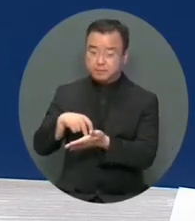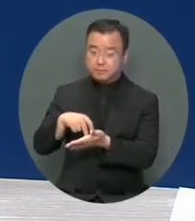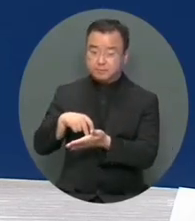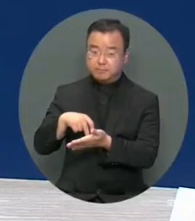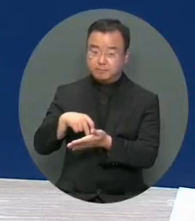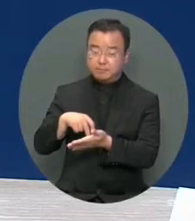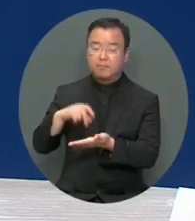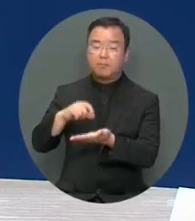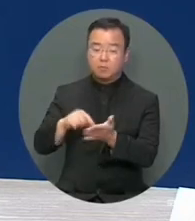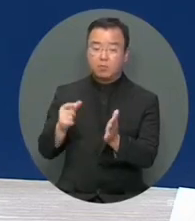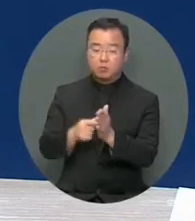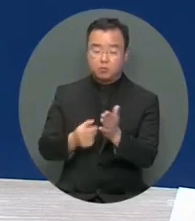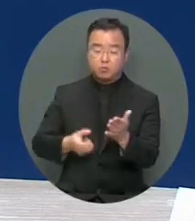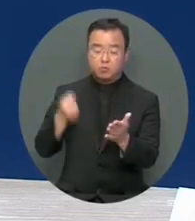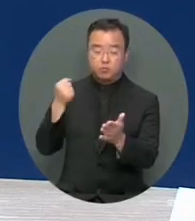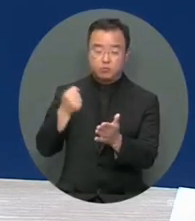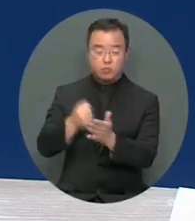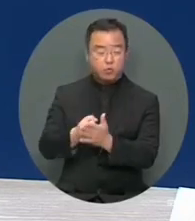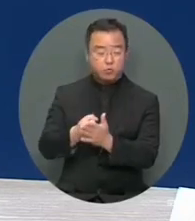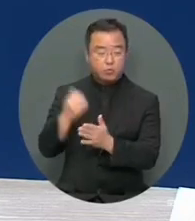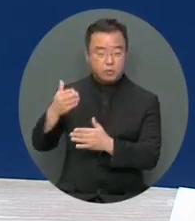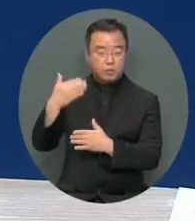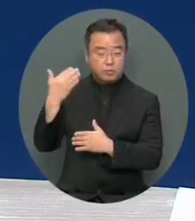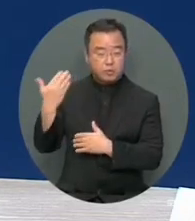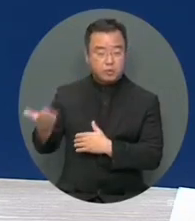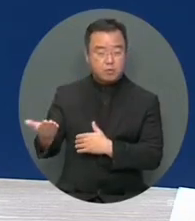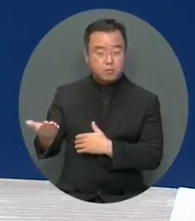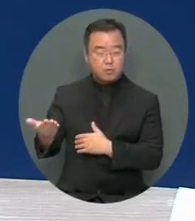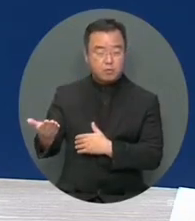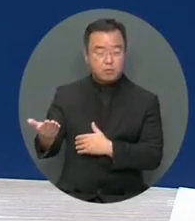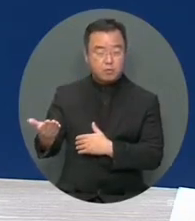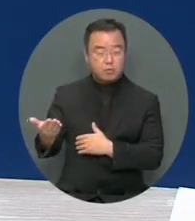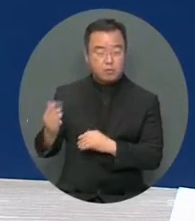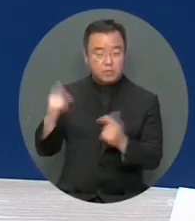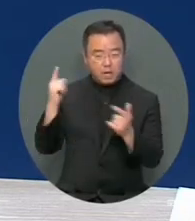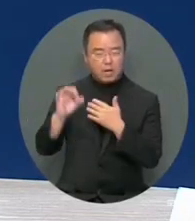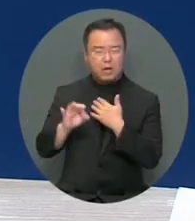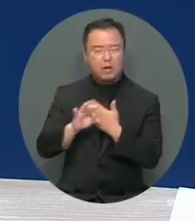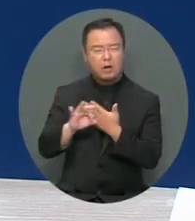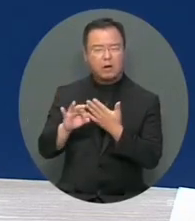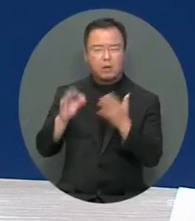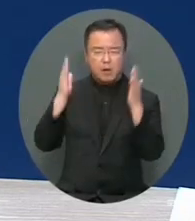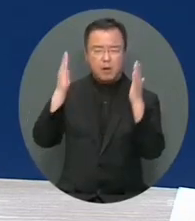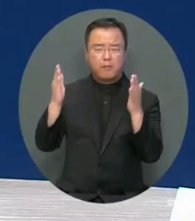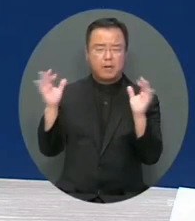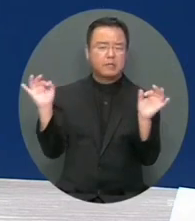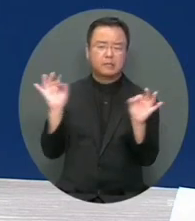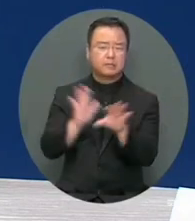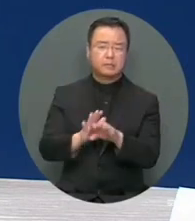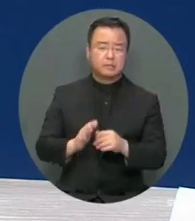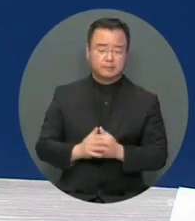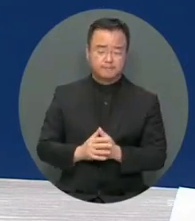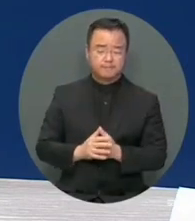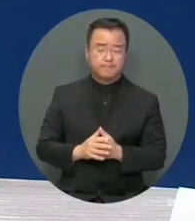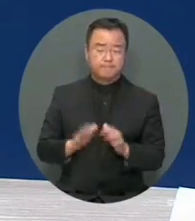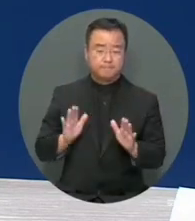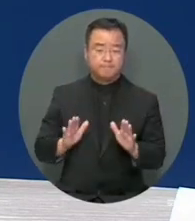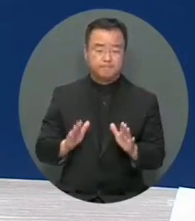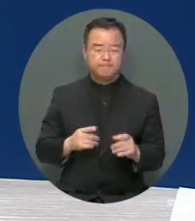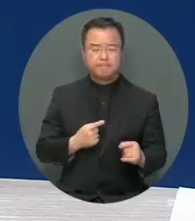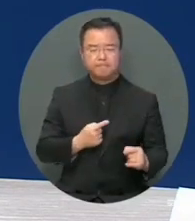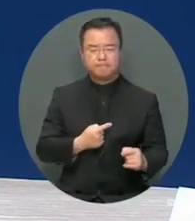정도 결정된 이후에 하지 않으면 배가 잘못되면 산으로 간다. 그래서 최대로